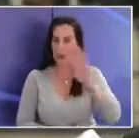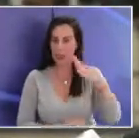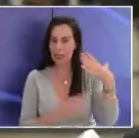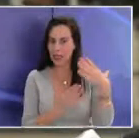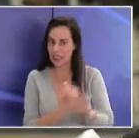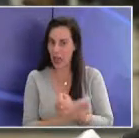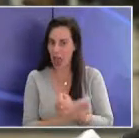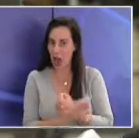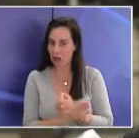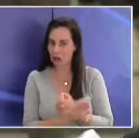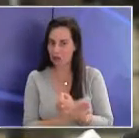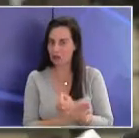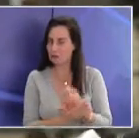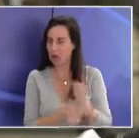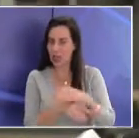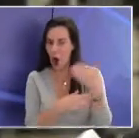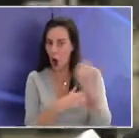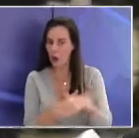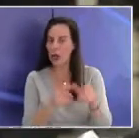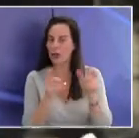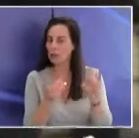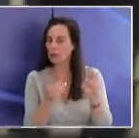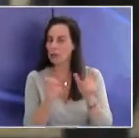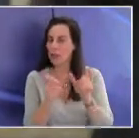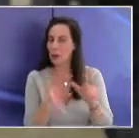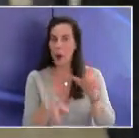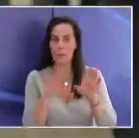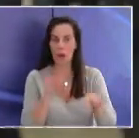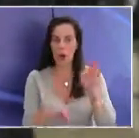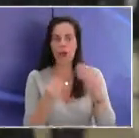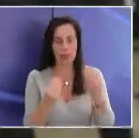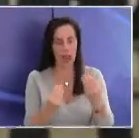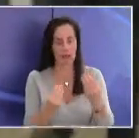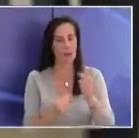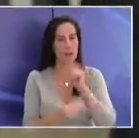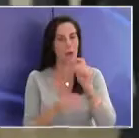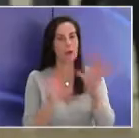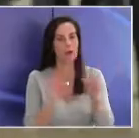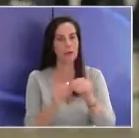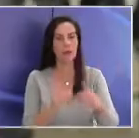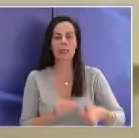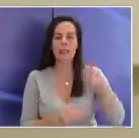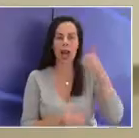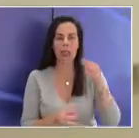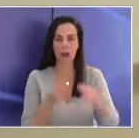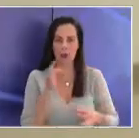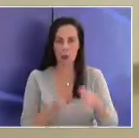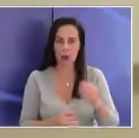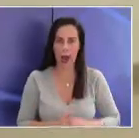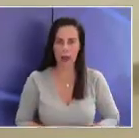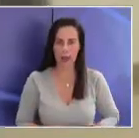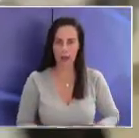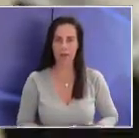בנימין נתניהו ברגע האחרון למנוע הליכה לבחירות? מיד נהיה כאן בראיון מיוחד עם שרת המשפטים איילת